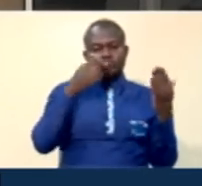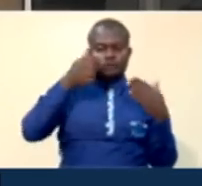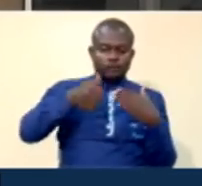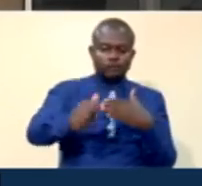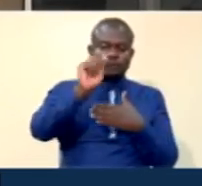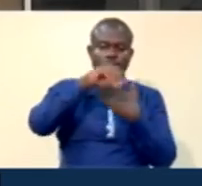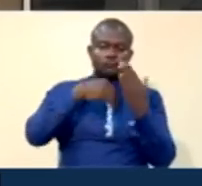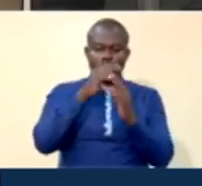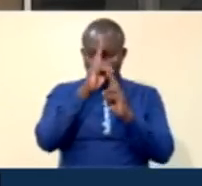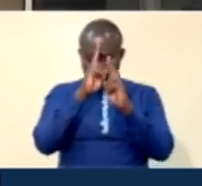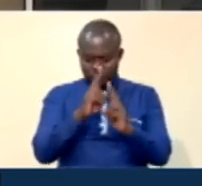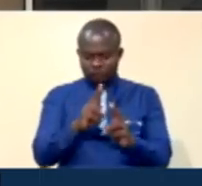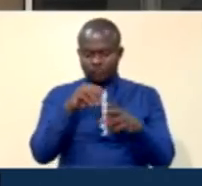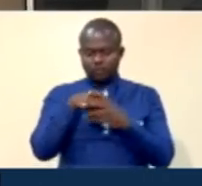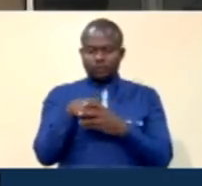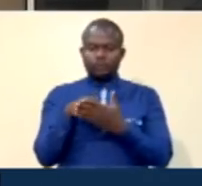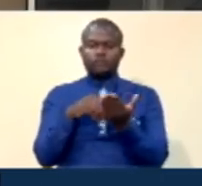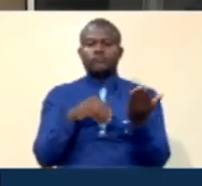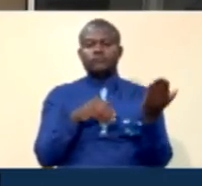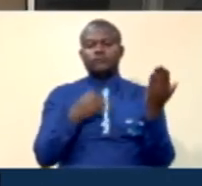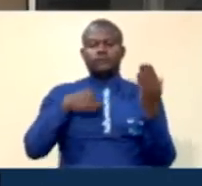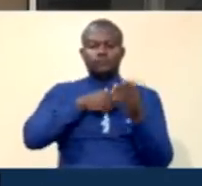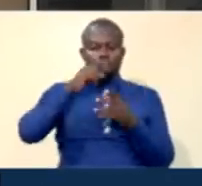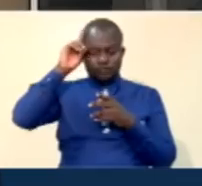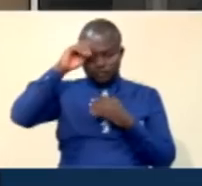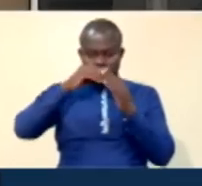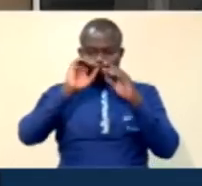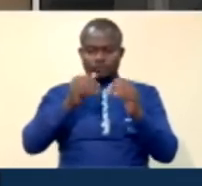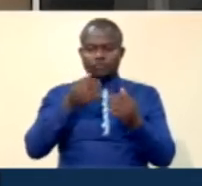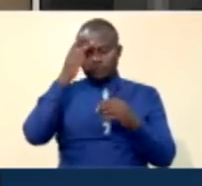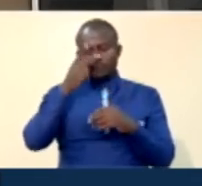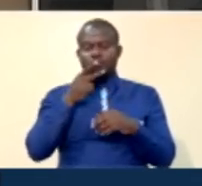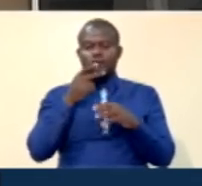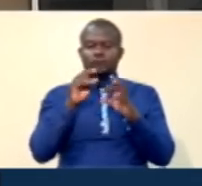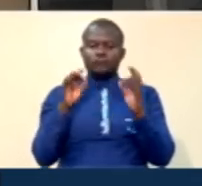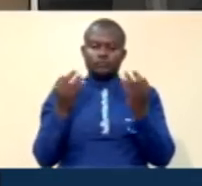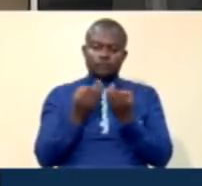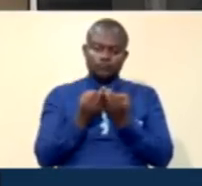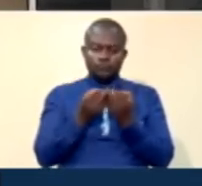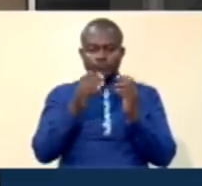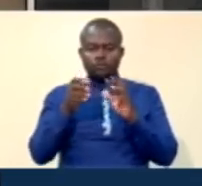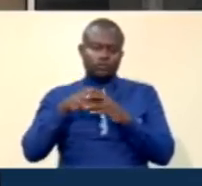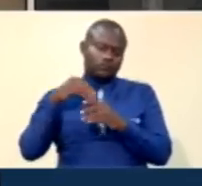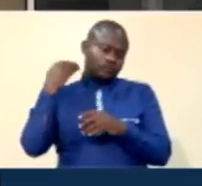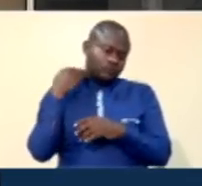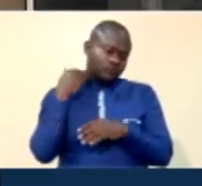ni icyubahiro numva ababyeyi imiryango yabaze